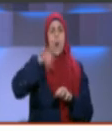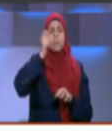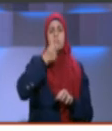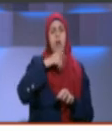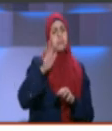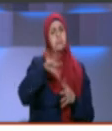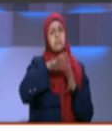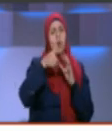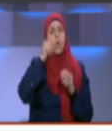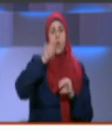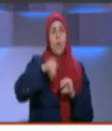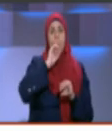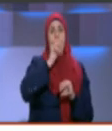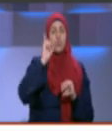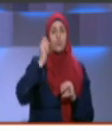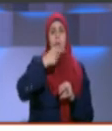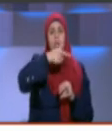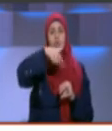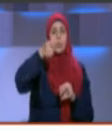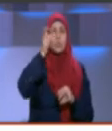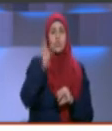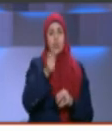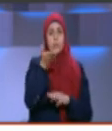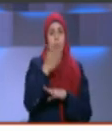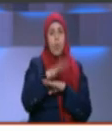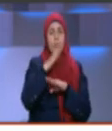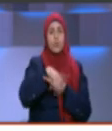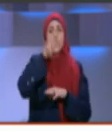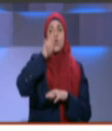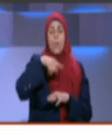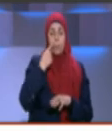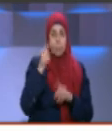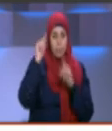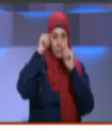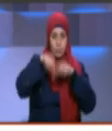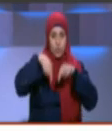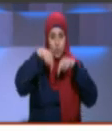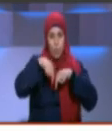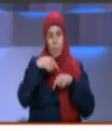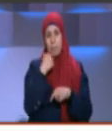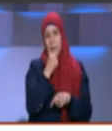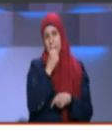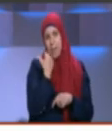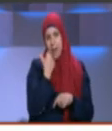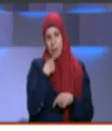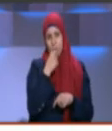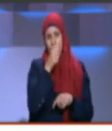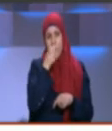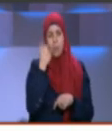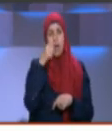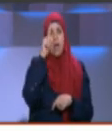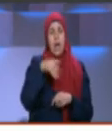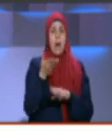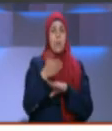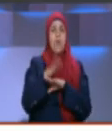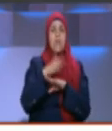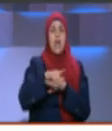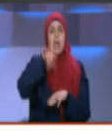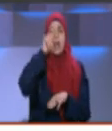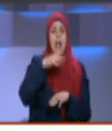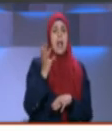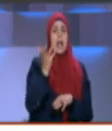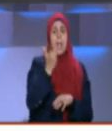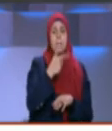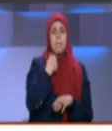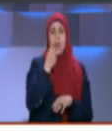بين 500 إلى 600 متوفي يوميا. اليوم أو يوم الأمس عفوا كان عدد المتوفين نانسي